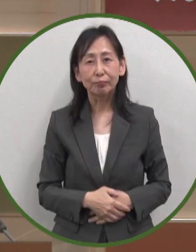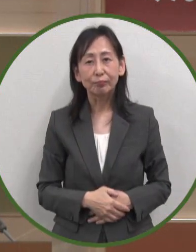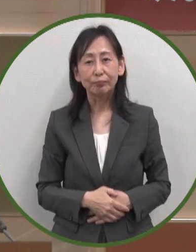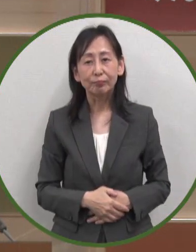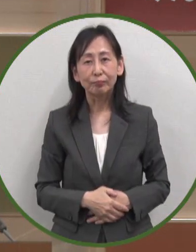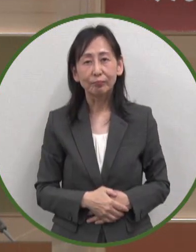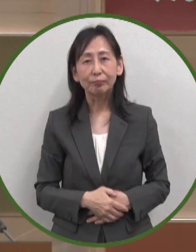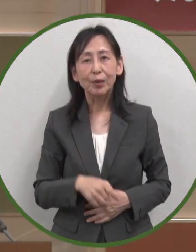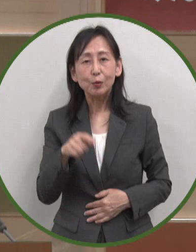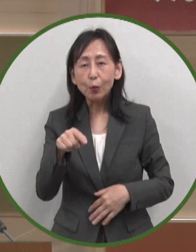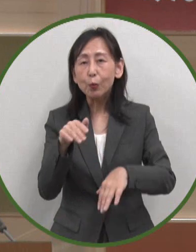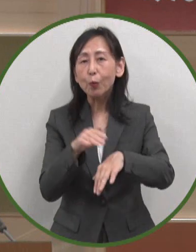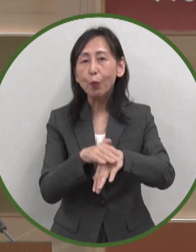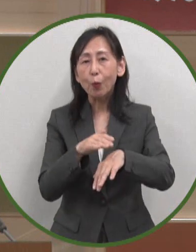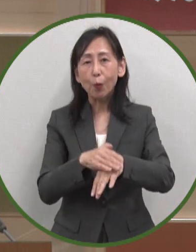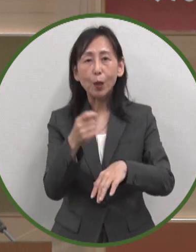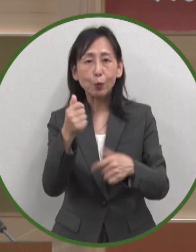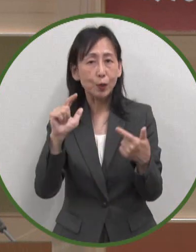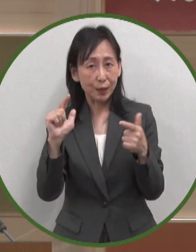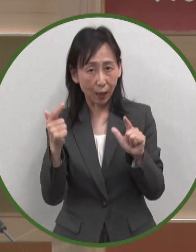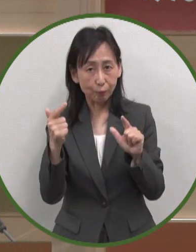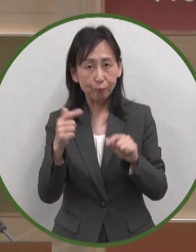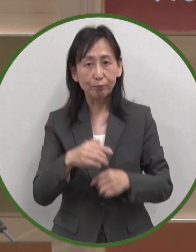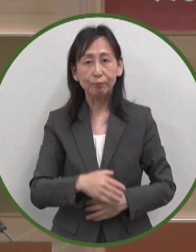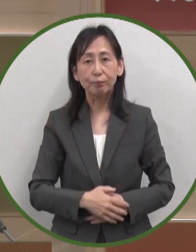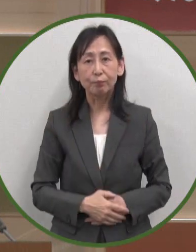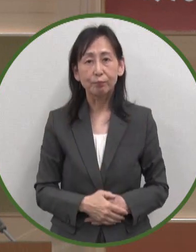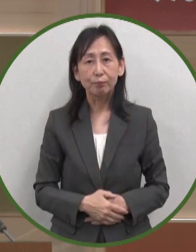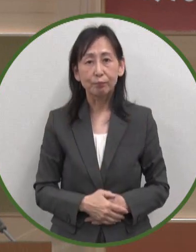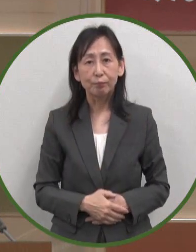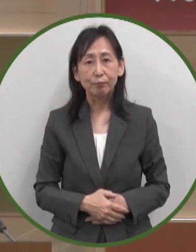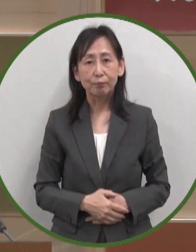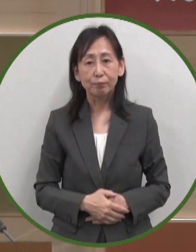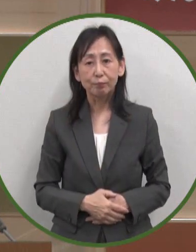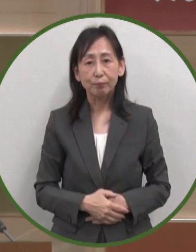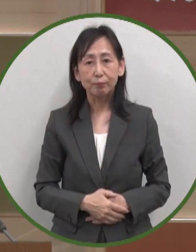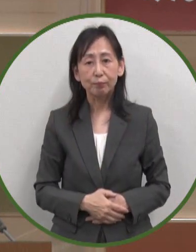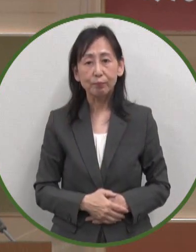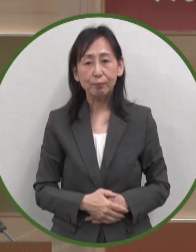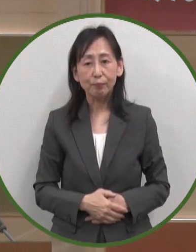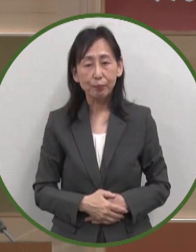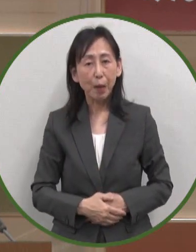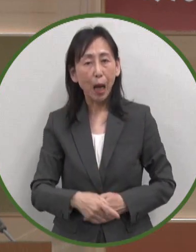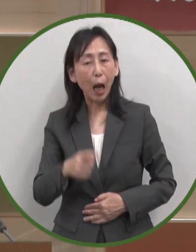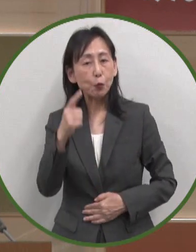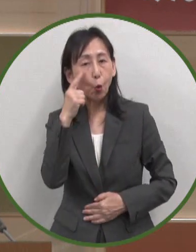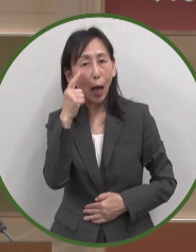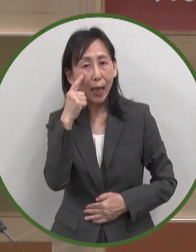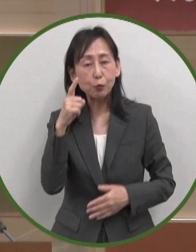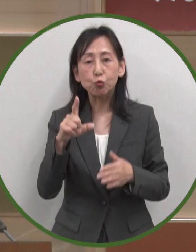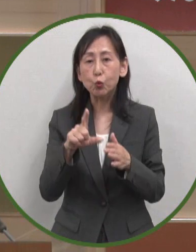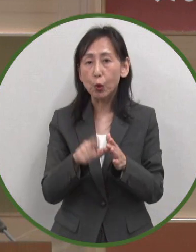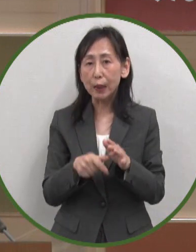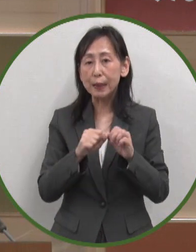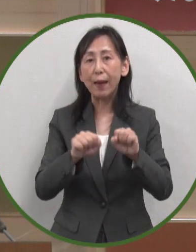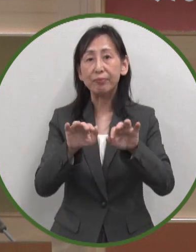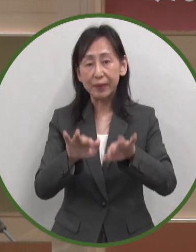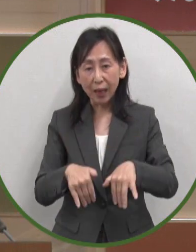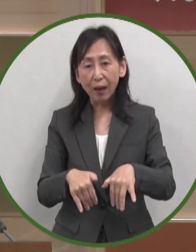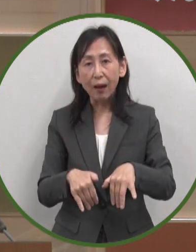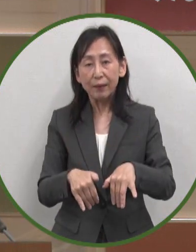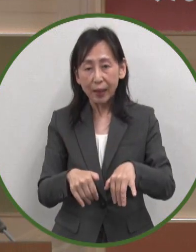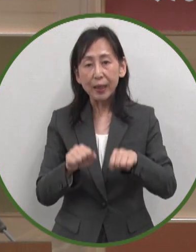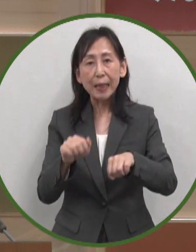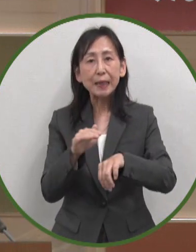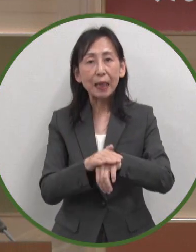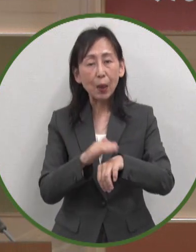というところがまあ違うということと、まあ、ですからそれはトライアルをやりましたけれども、トライアルと同じやり